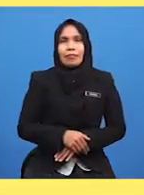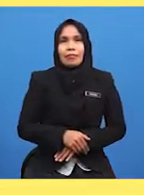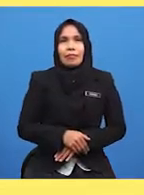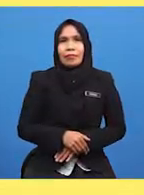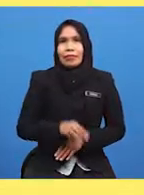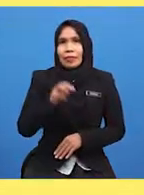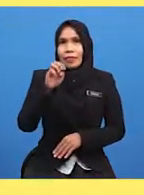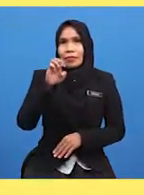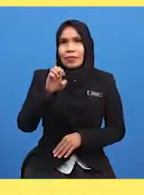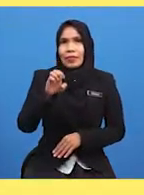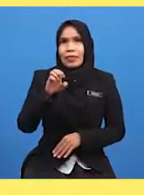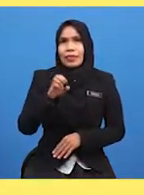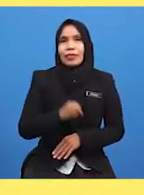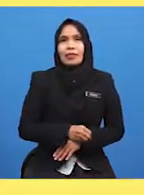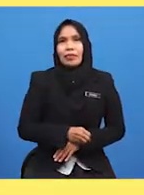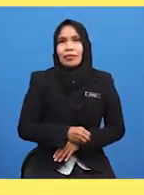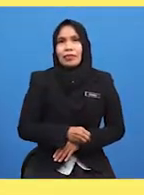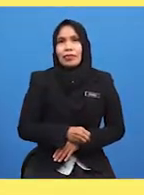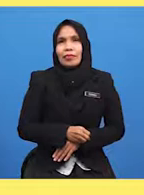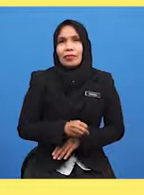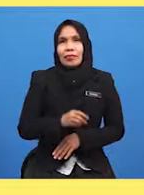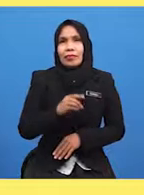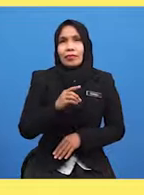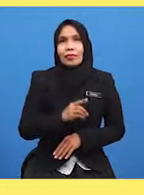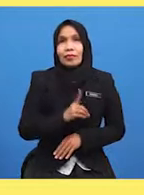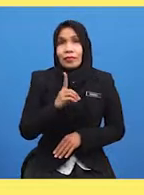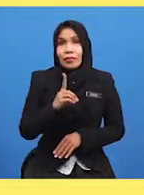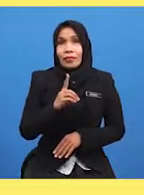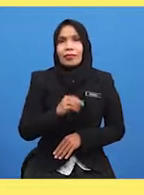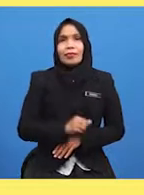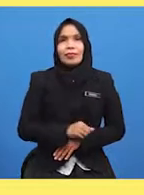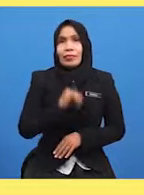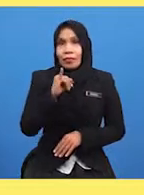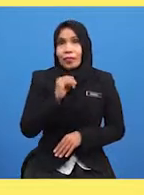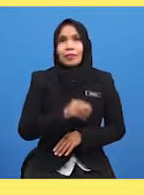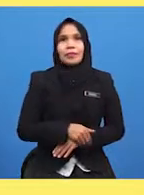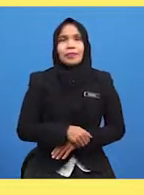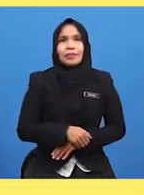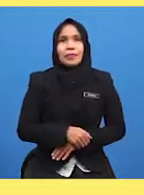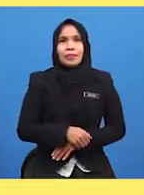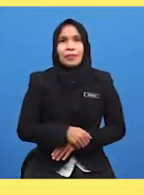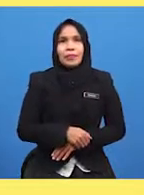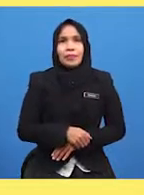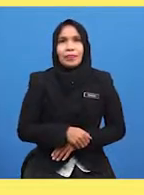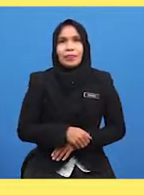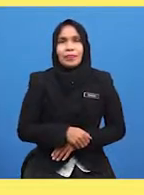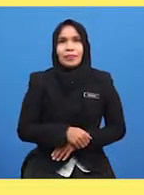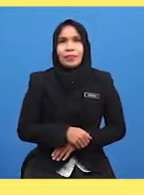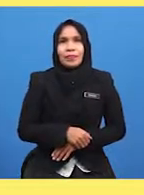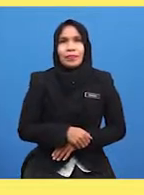joki terlihat satu persatu menipunya nah singkatan perkataan manipulasi